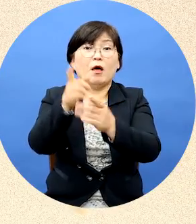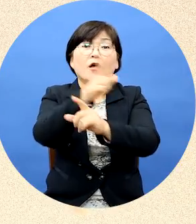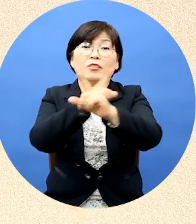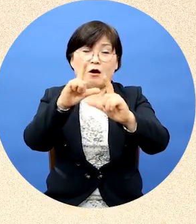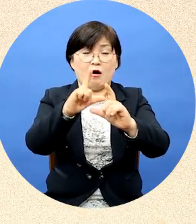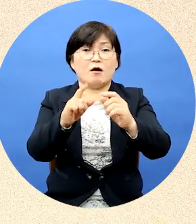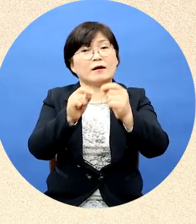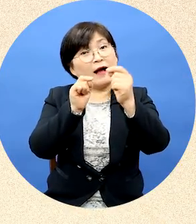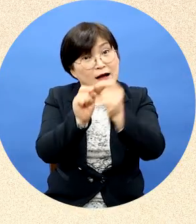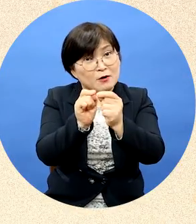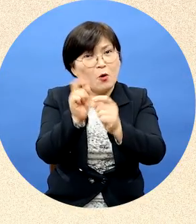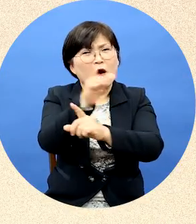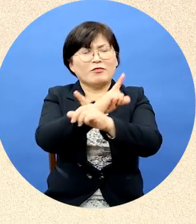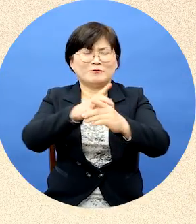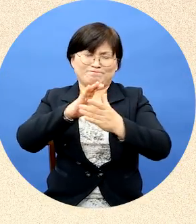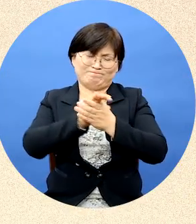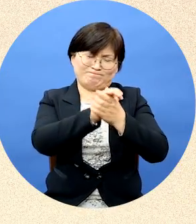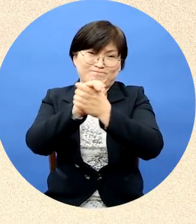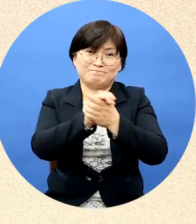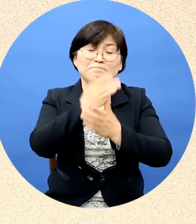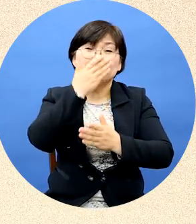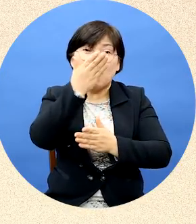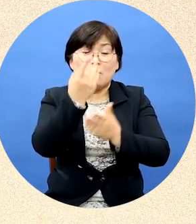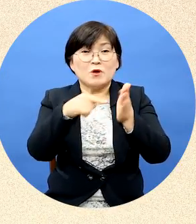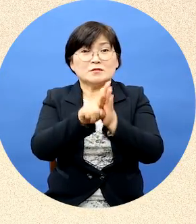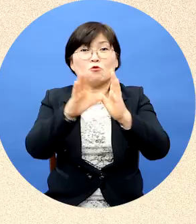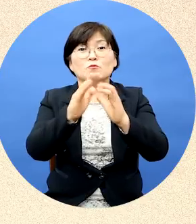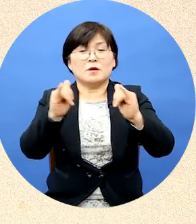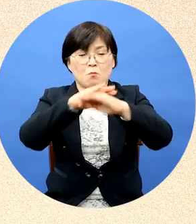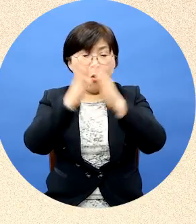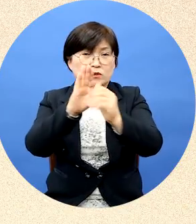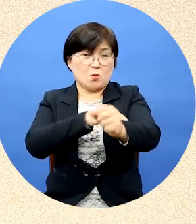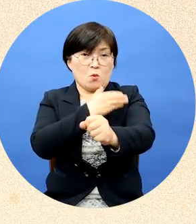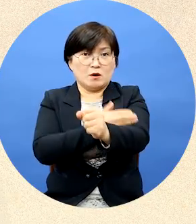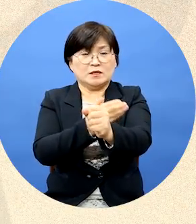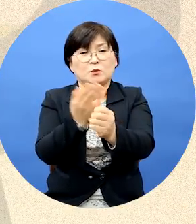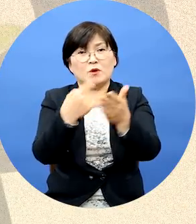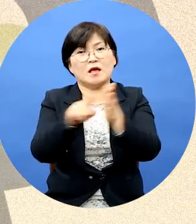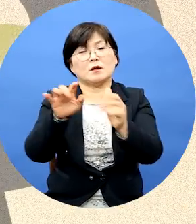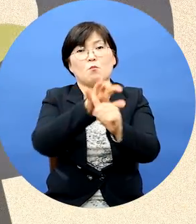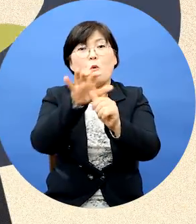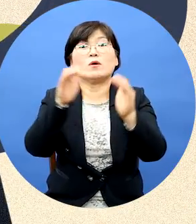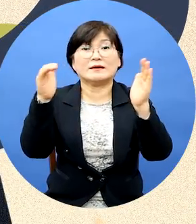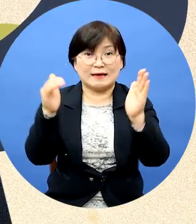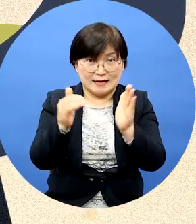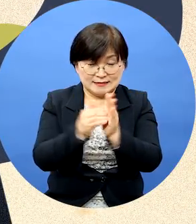더 가까이, 보다 더 친근하게. 모든 국민의 권익이 든든하게 보호될